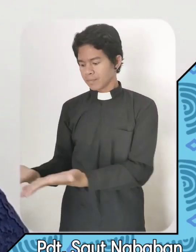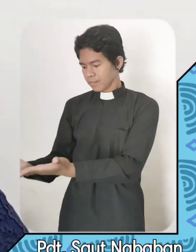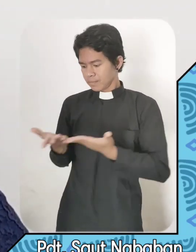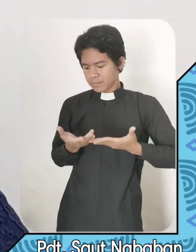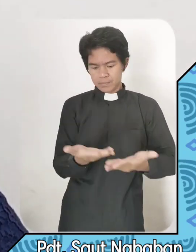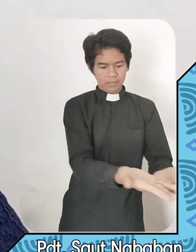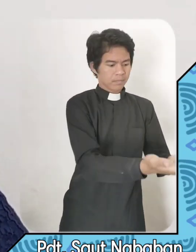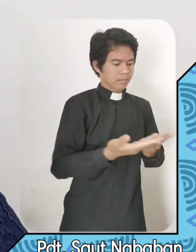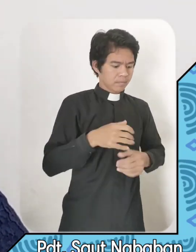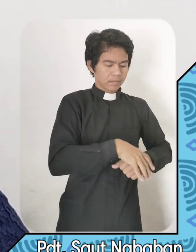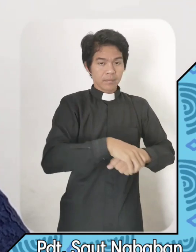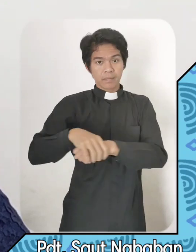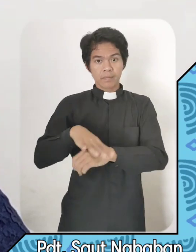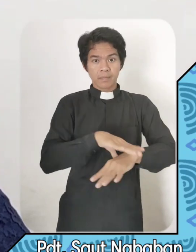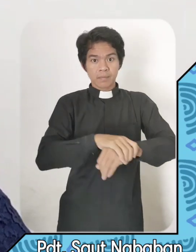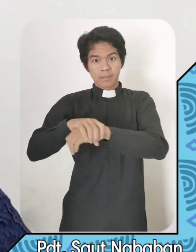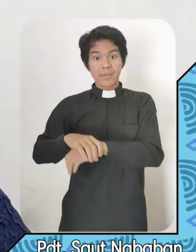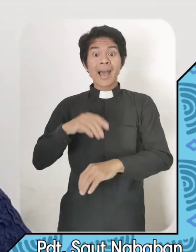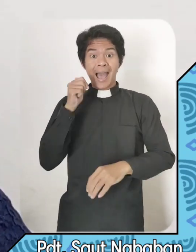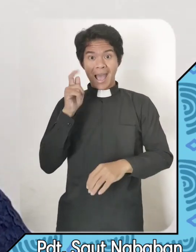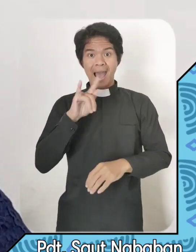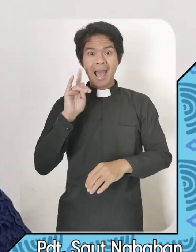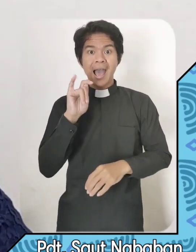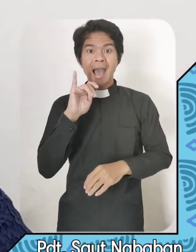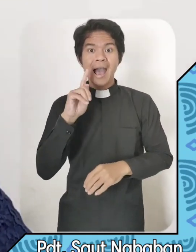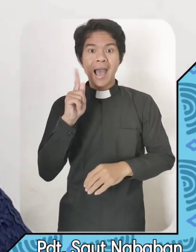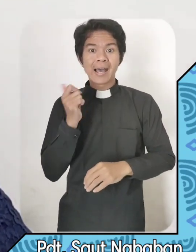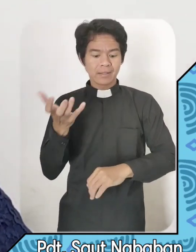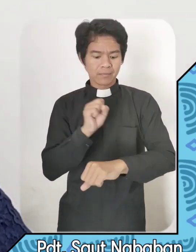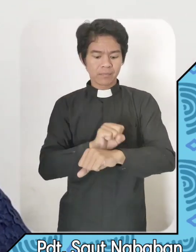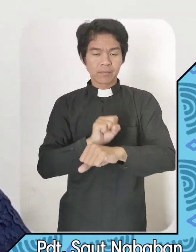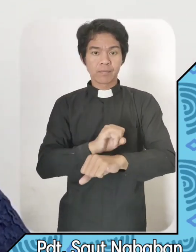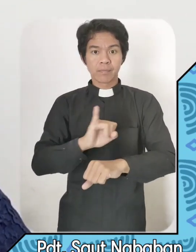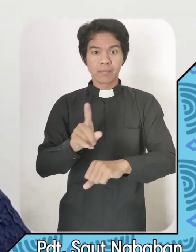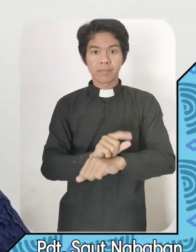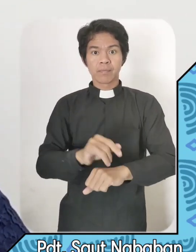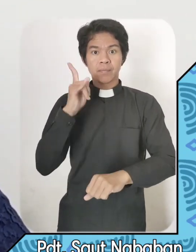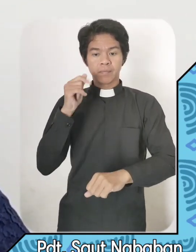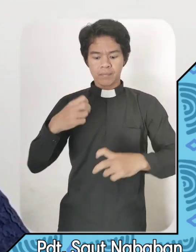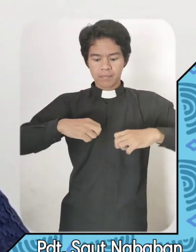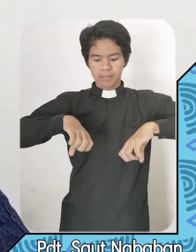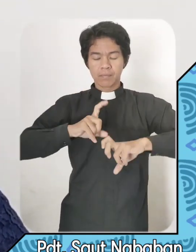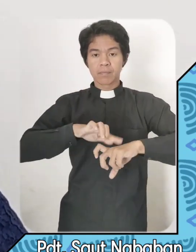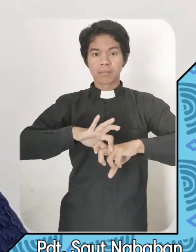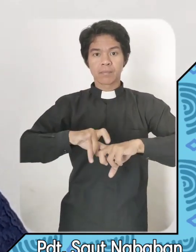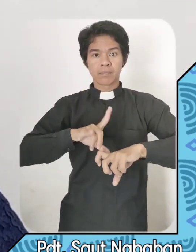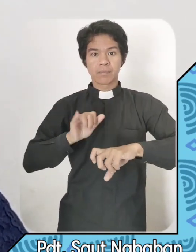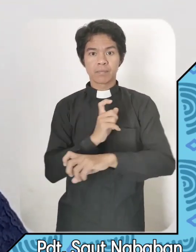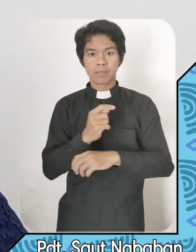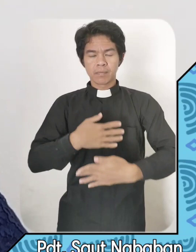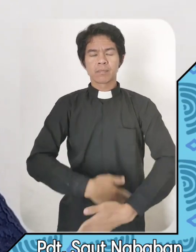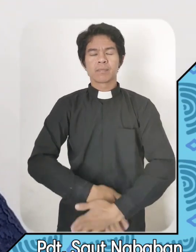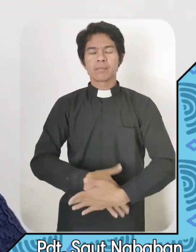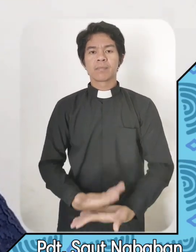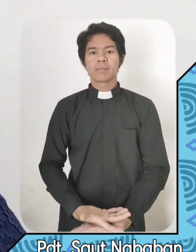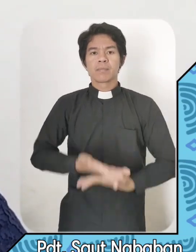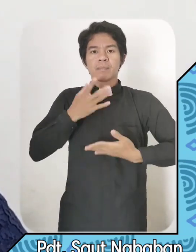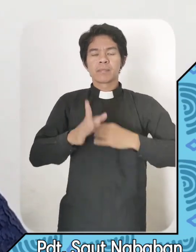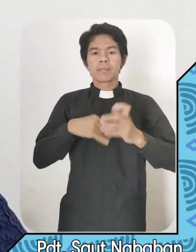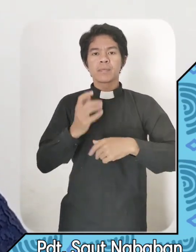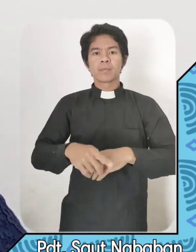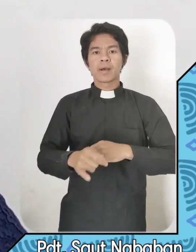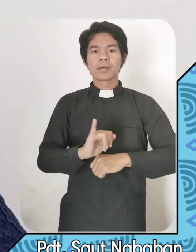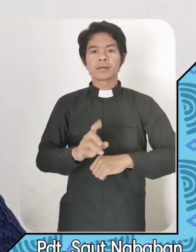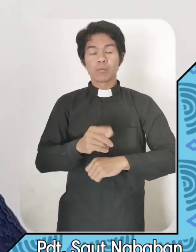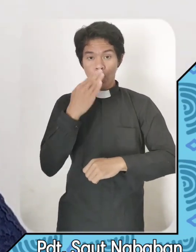melibatkan perempuan untuk terlibat aktif dalam pekerjaan yang dirancangkannya. Paskah merupakan